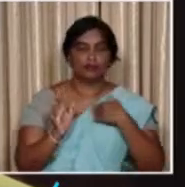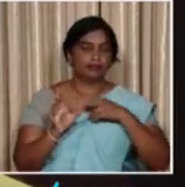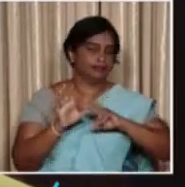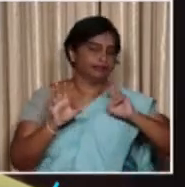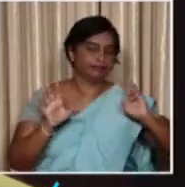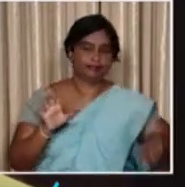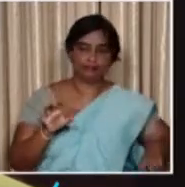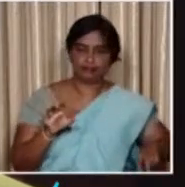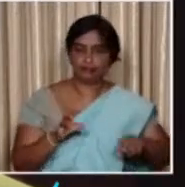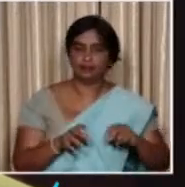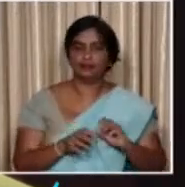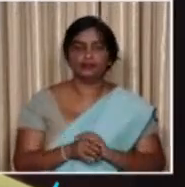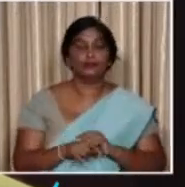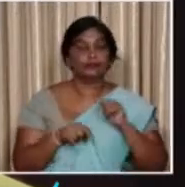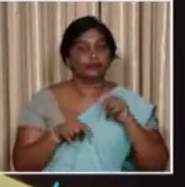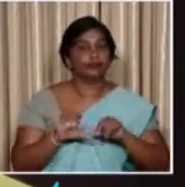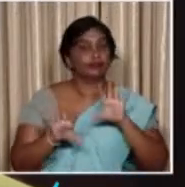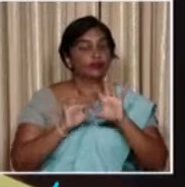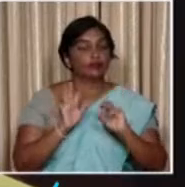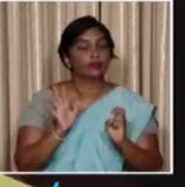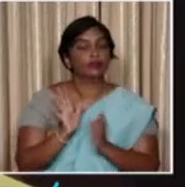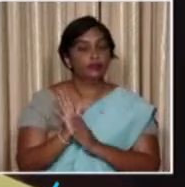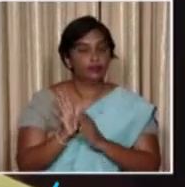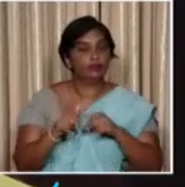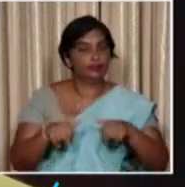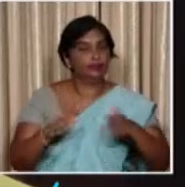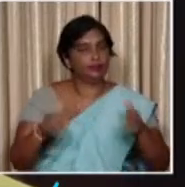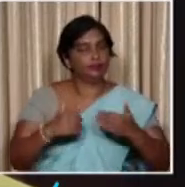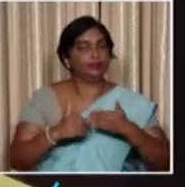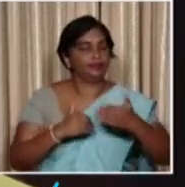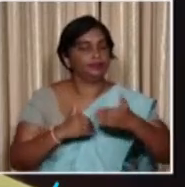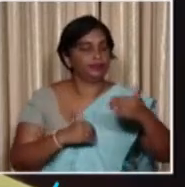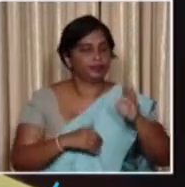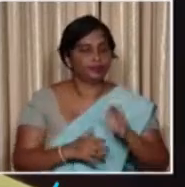වුණා. දැන් මේ තේරීම්කාරක සභාව තාම යනවා.